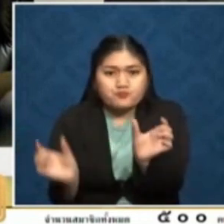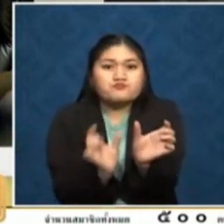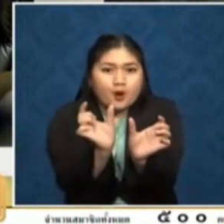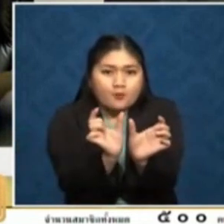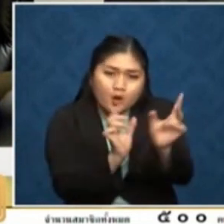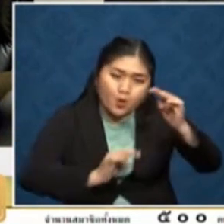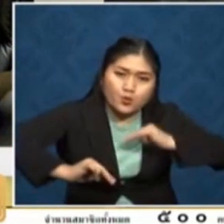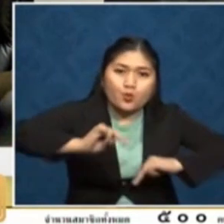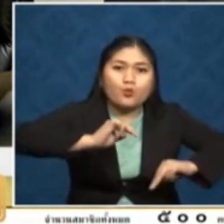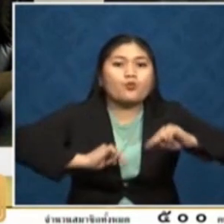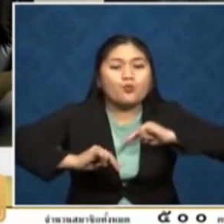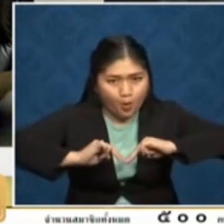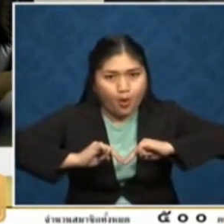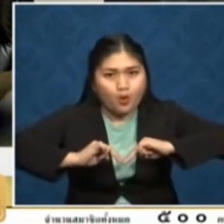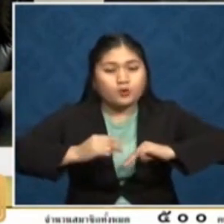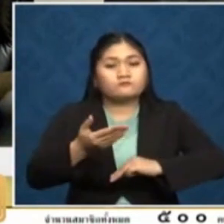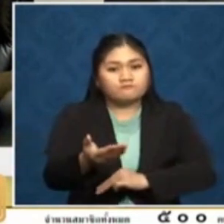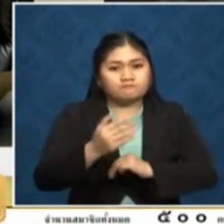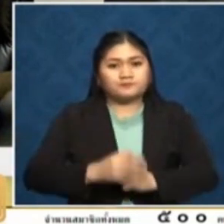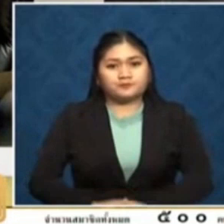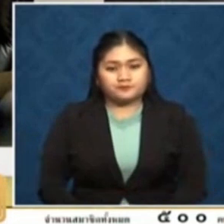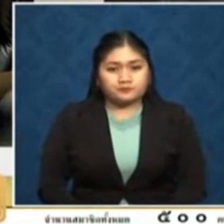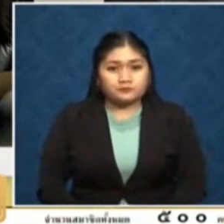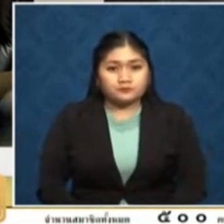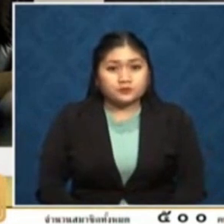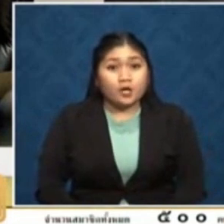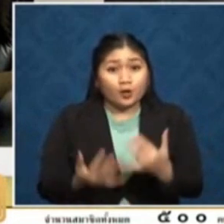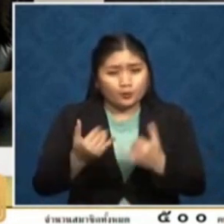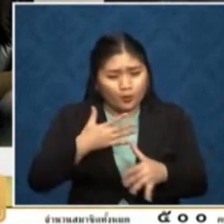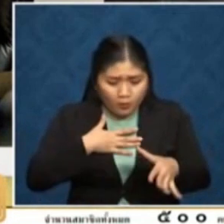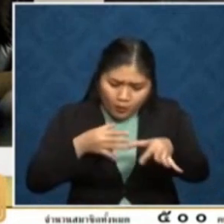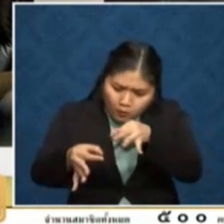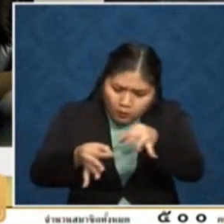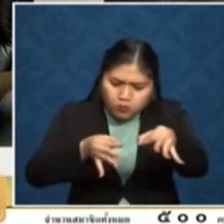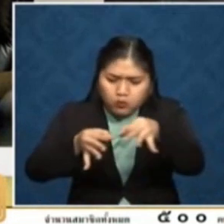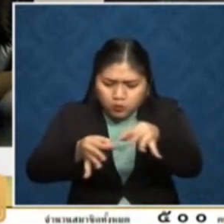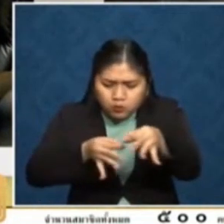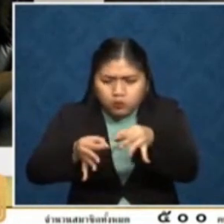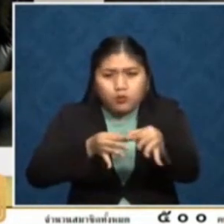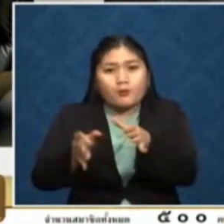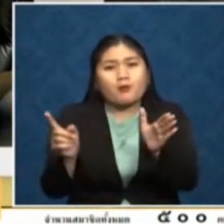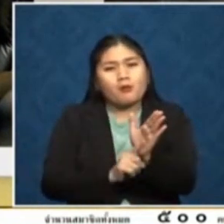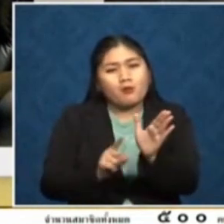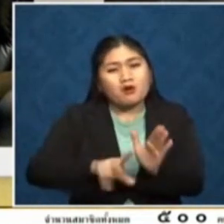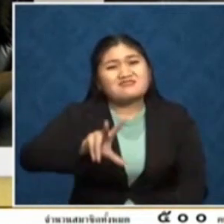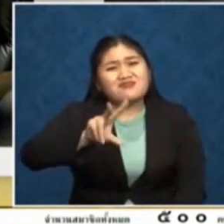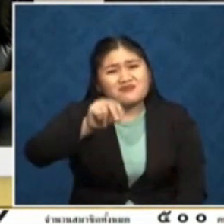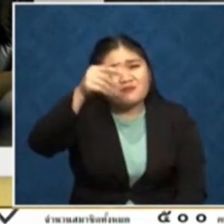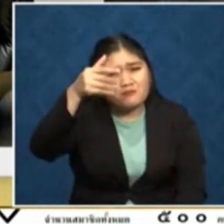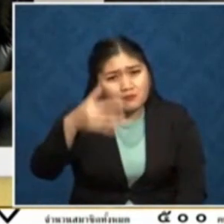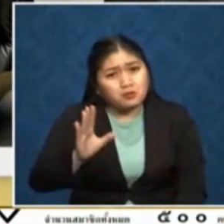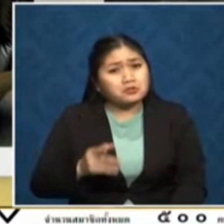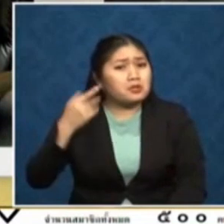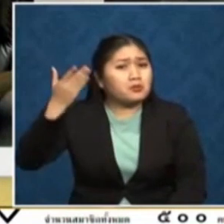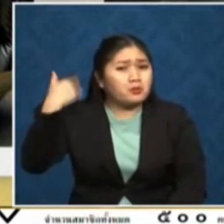วันนี้นะครับผมขอมีส่วนร่วมอภิปรายนะครับสนับสนุนพรบการรับรองเพศคำนำหน้านามและการคุ้มครองบุคคลผู้มีความหลากหล